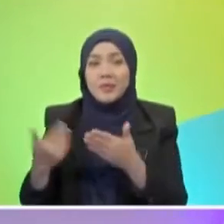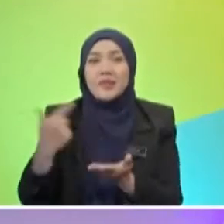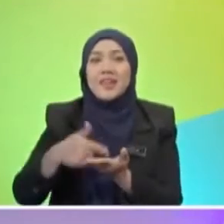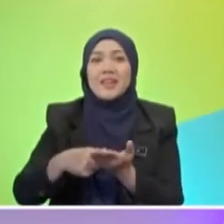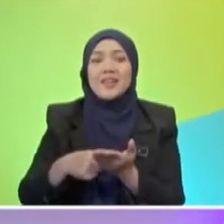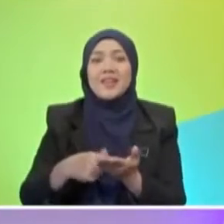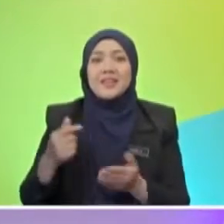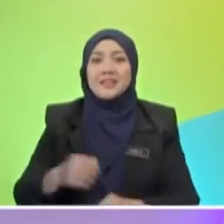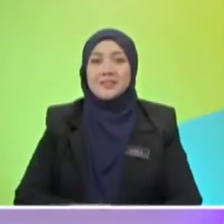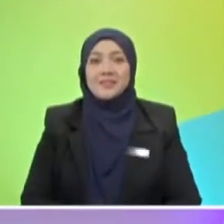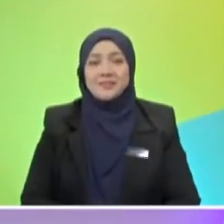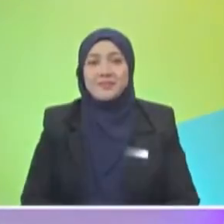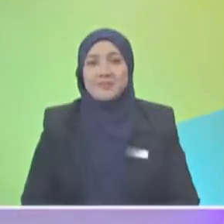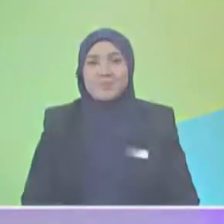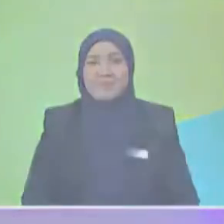rumah, jangan ke mana-mana.